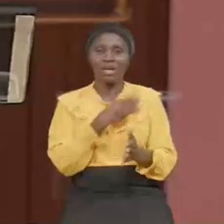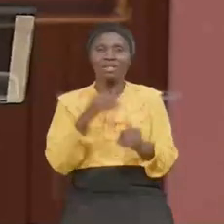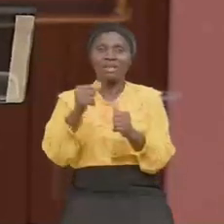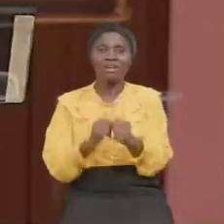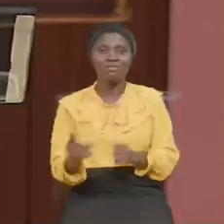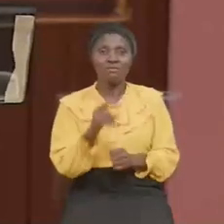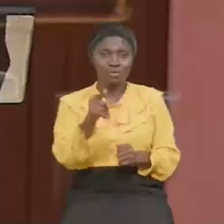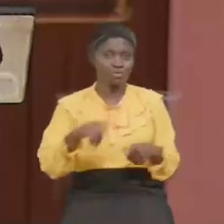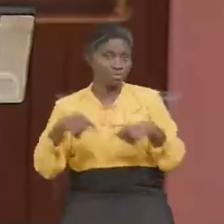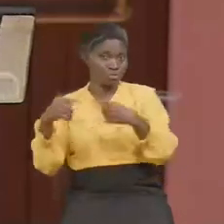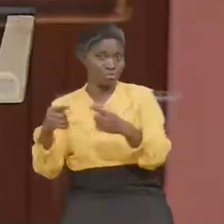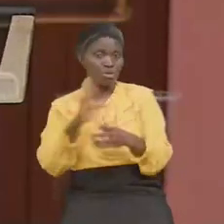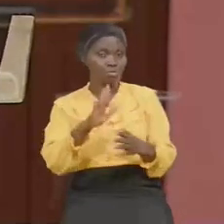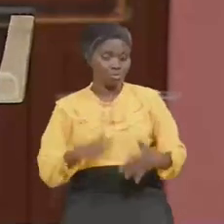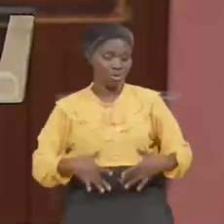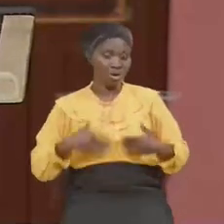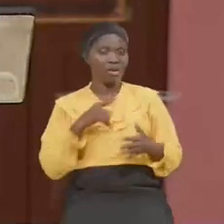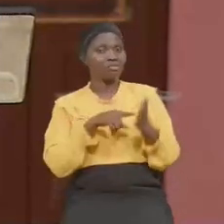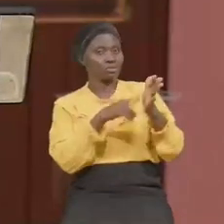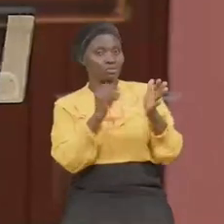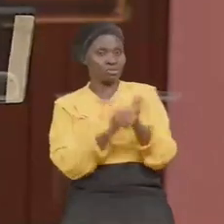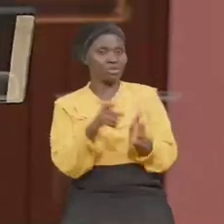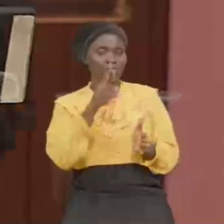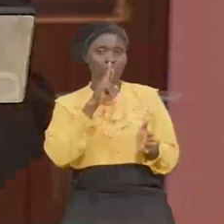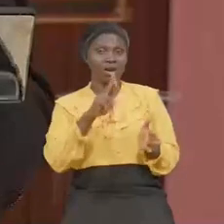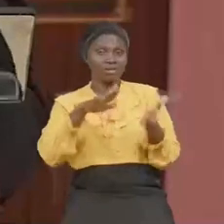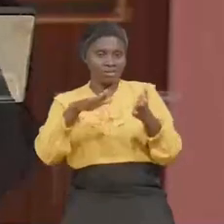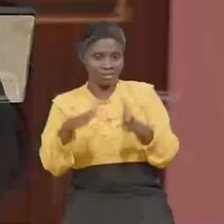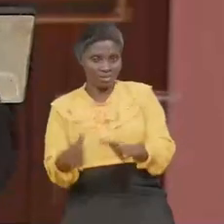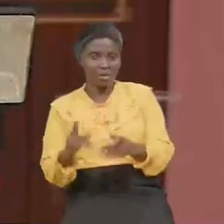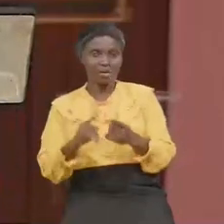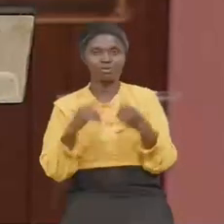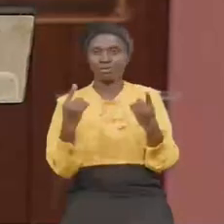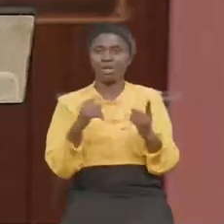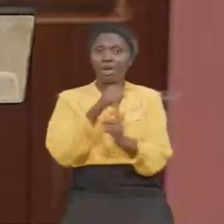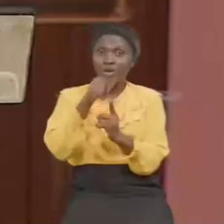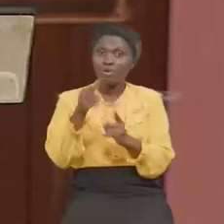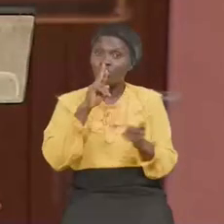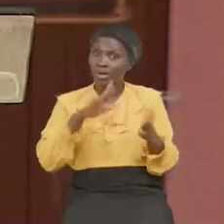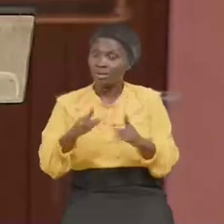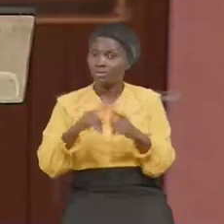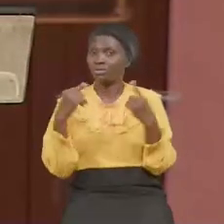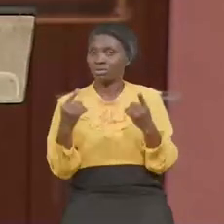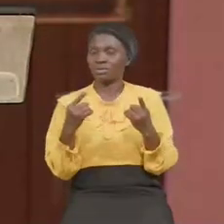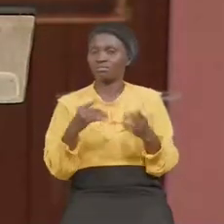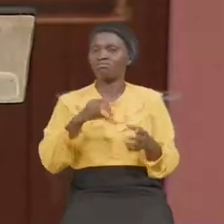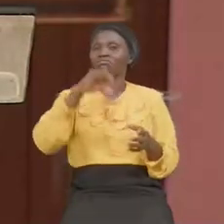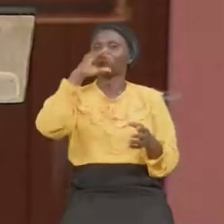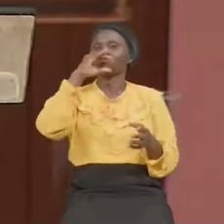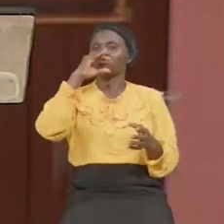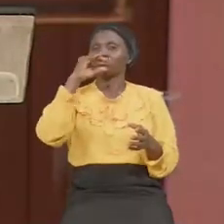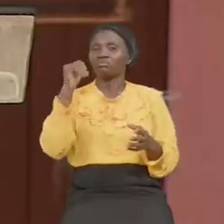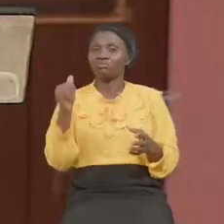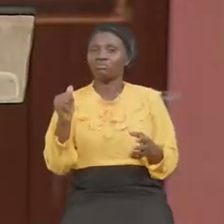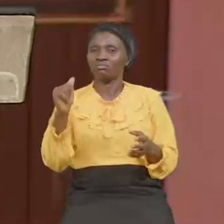vie montre que tu es mort au péché. Quand tu es mort au péché, l'alcool ne va plus